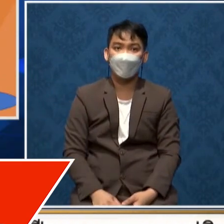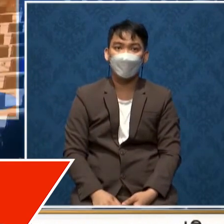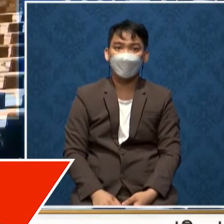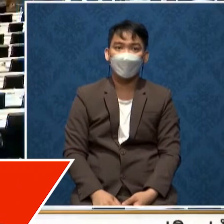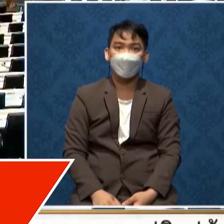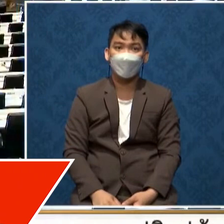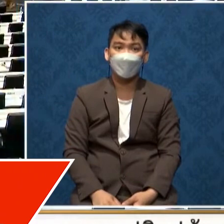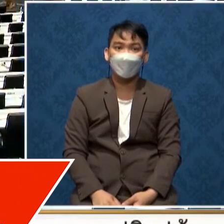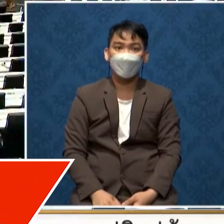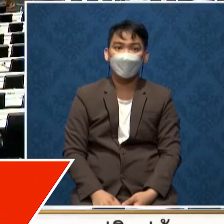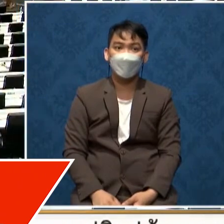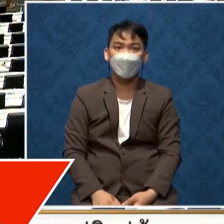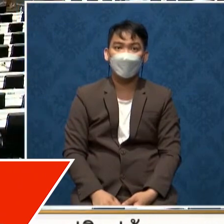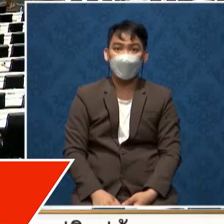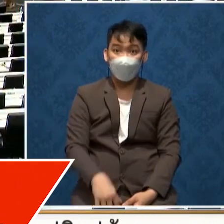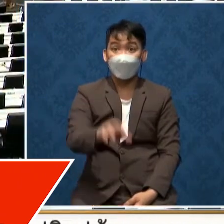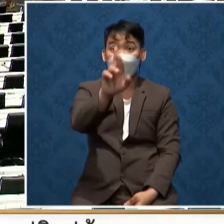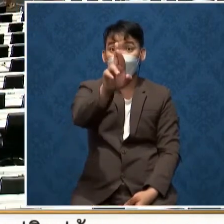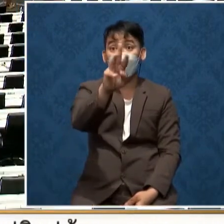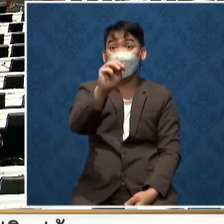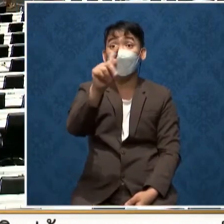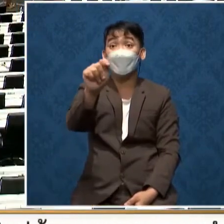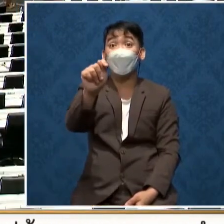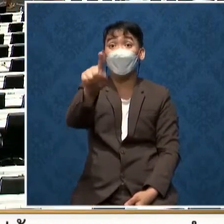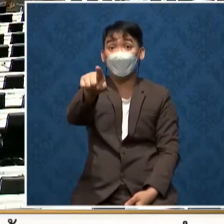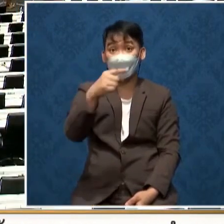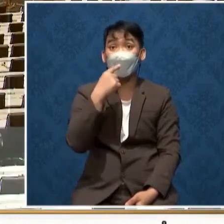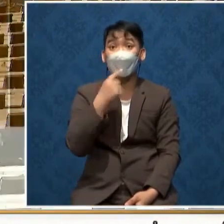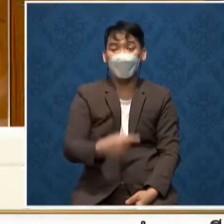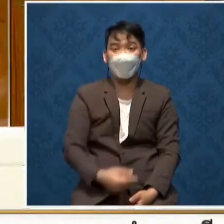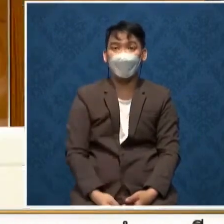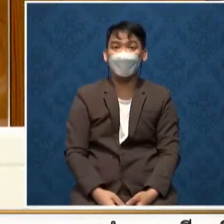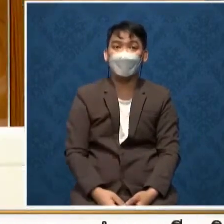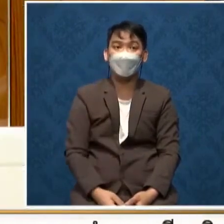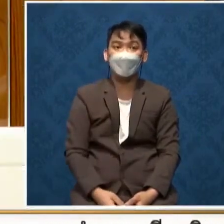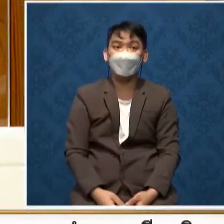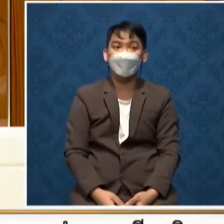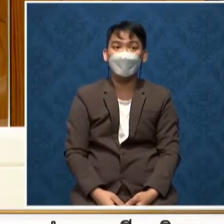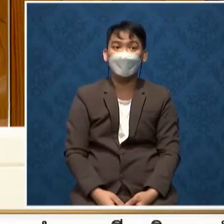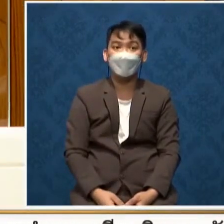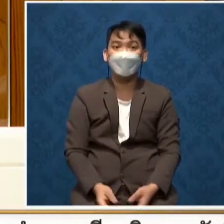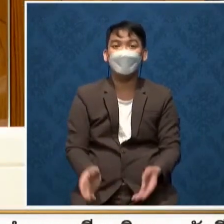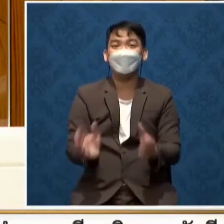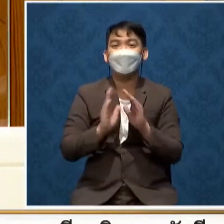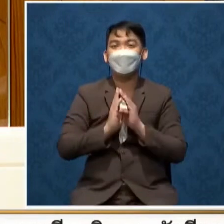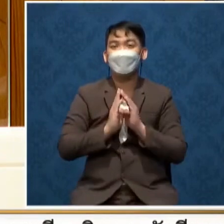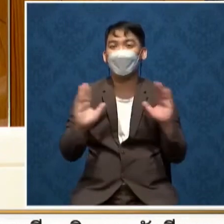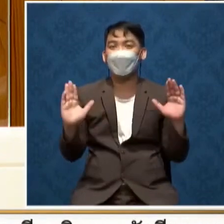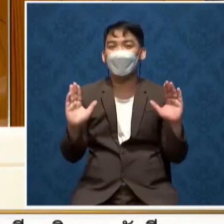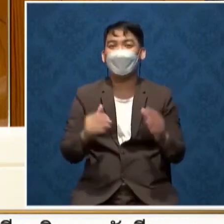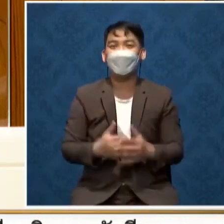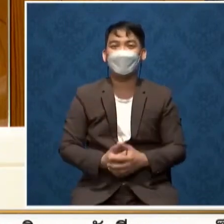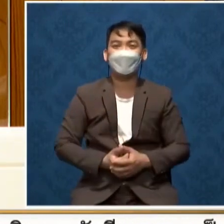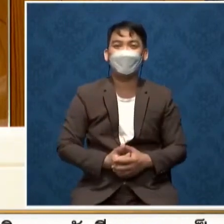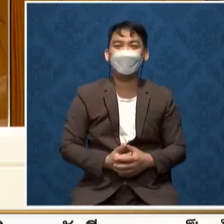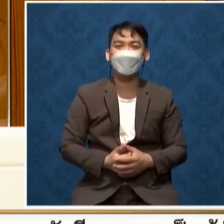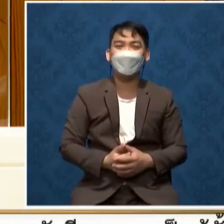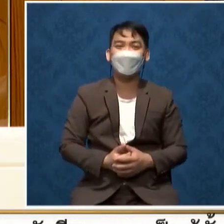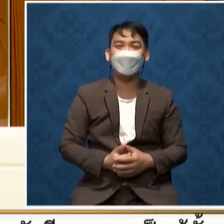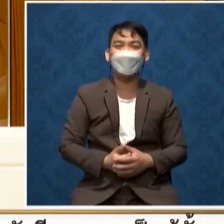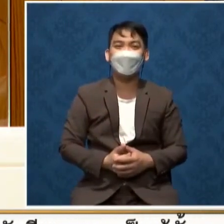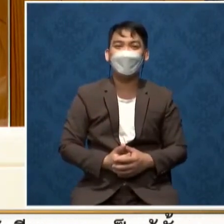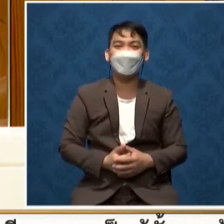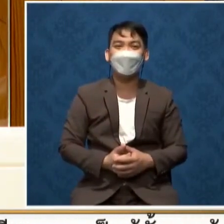เชิญท่านรัฐมนตรีตอบครับ ครับขอบคุณท่านประธานสภาผู้แทนราษฎรนะครับท่าน